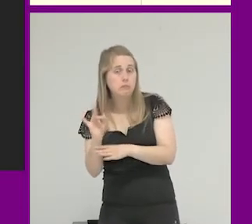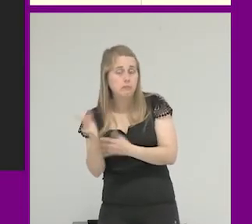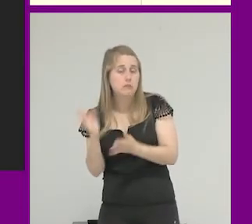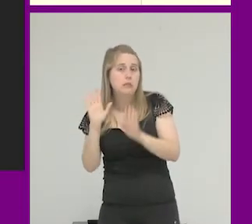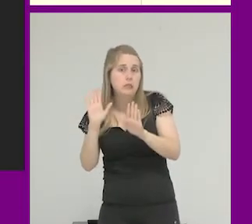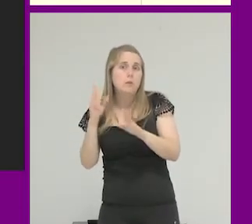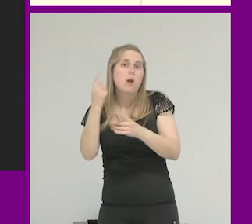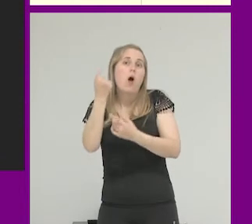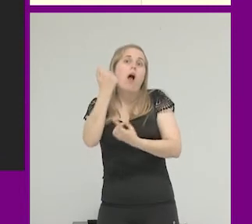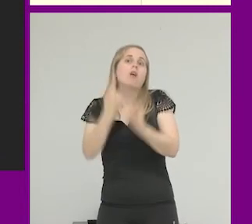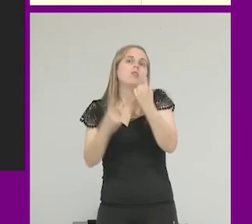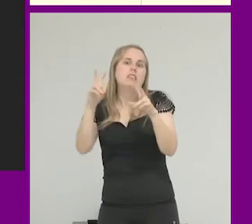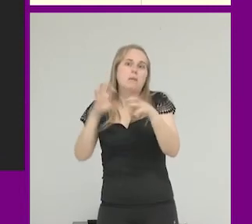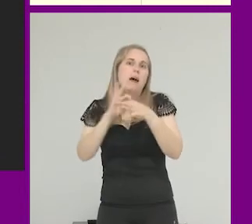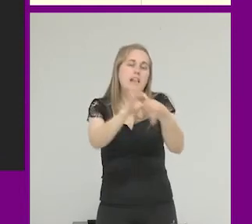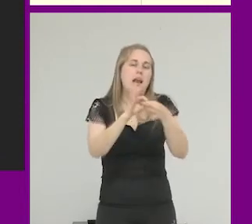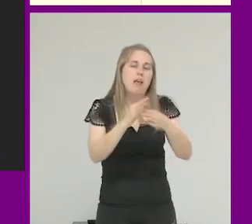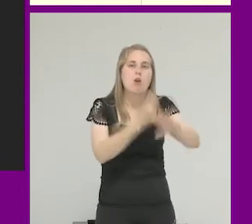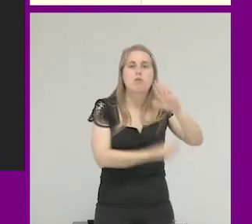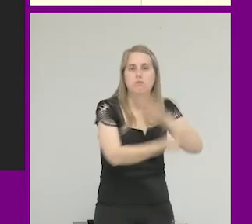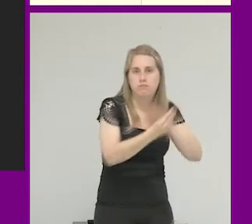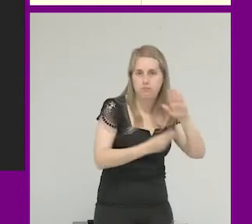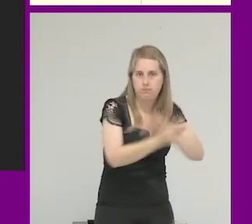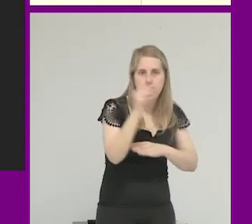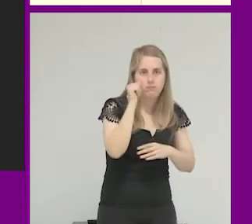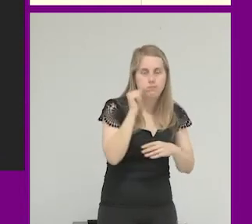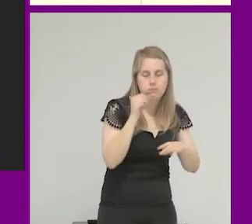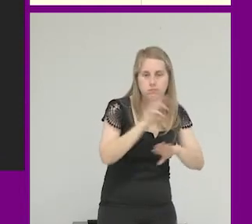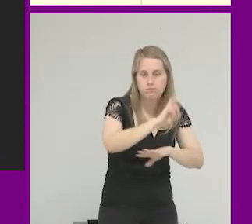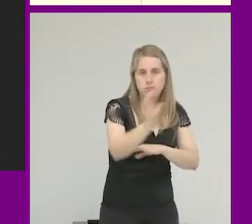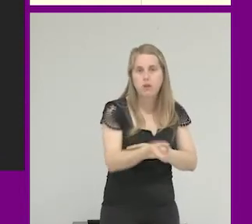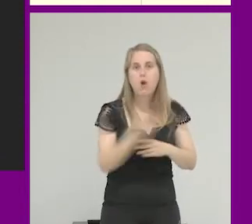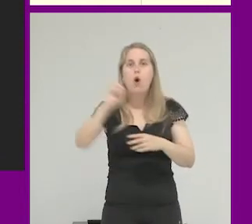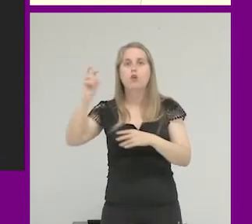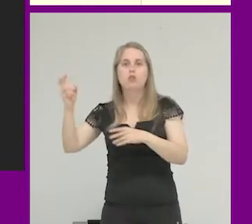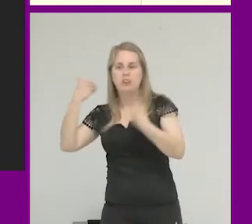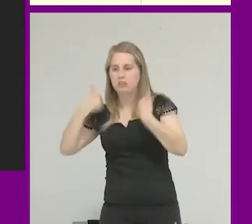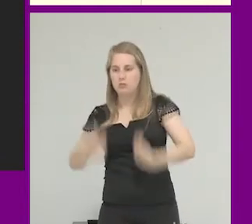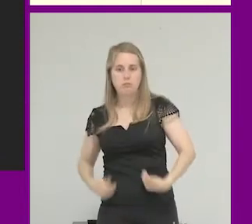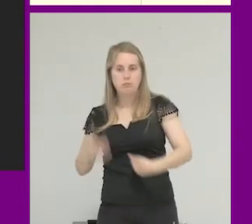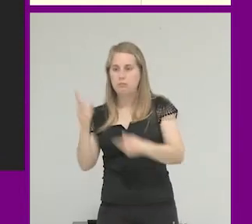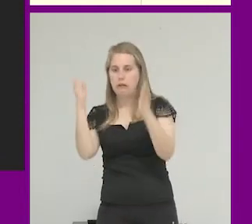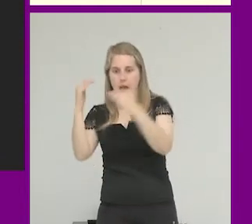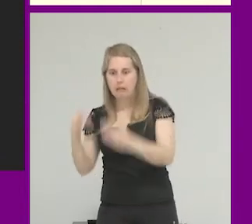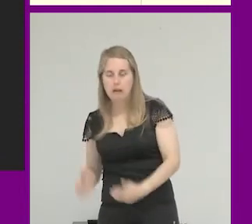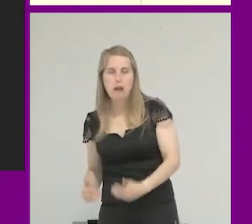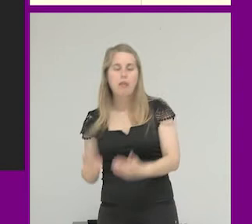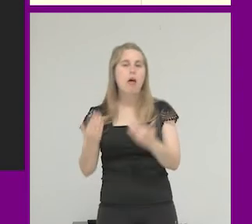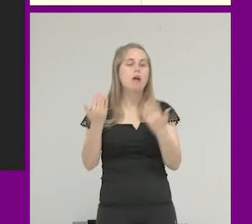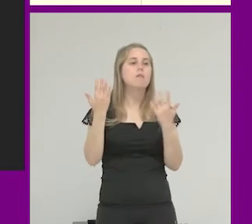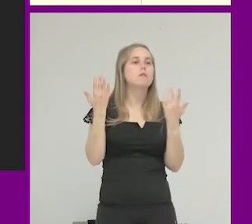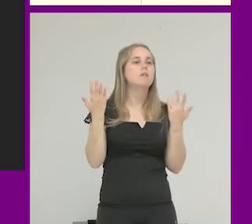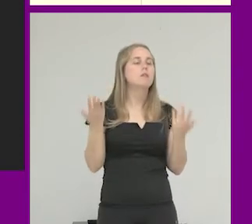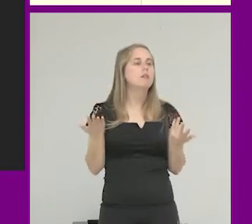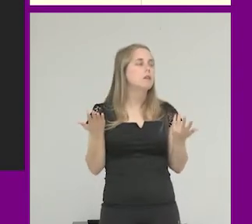baina bai, soilik ugalketari buruz hitz egiterakoan, beste atal batzuk ez dira agertzen, uskia da gran desaparecido beti.